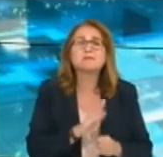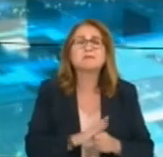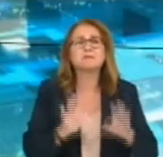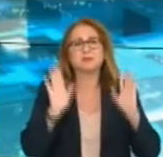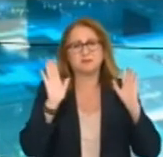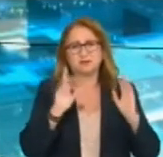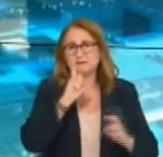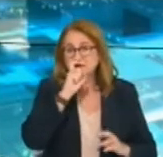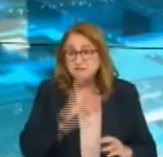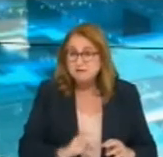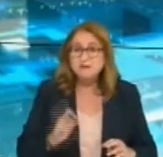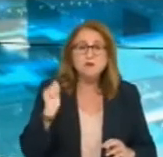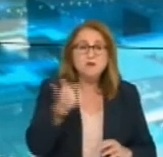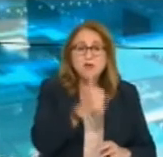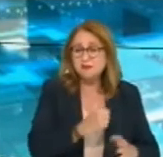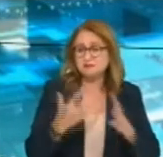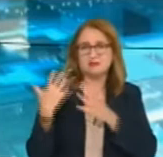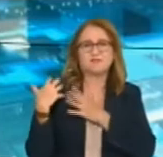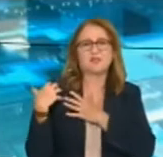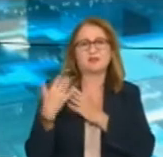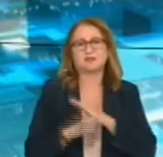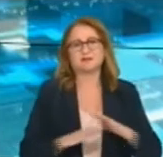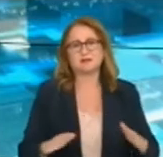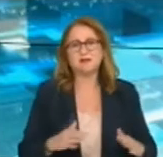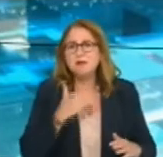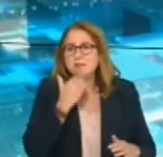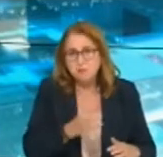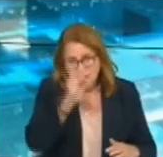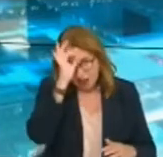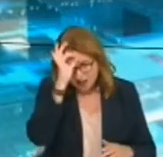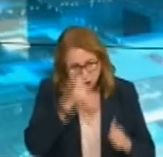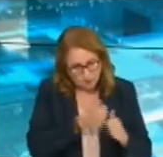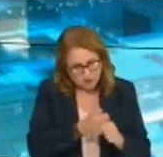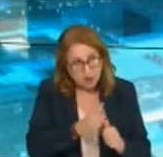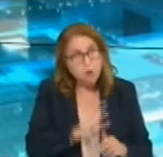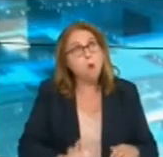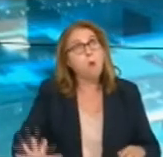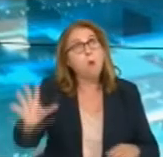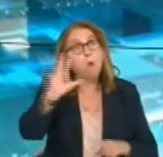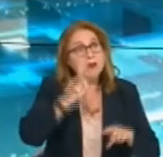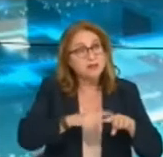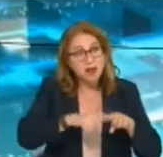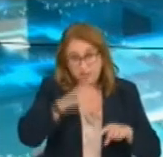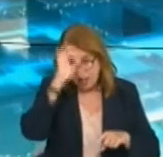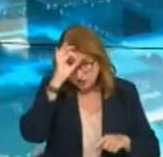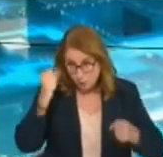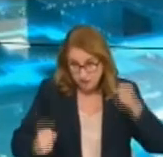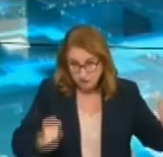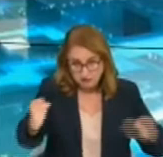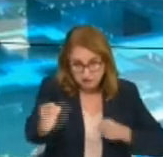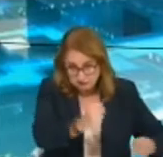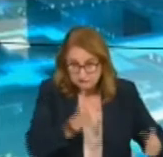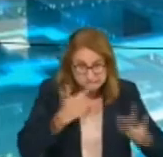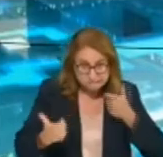σε κάθε μέρος της χώρας, δίπλα σε καθέναν, να βρίσκεται ένας αστυνομικός. Άλλωστε, ακριβώς ο συνδυασμός των μέτρων της